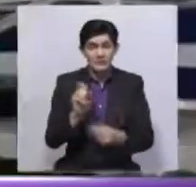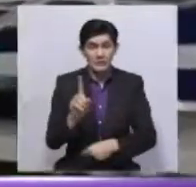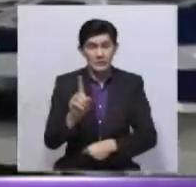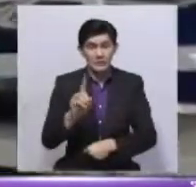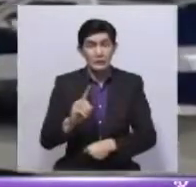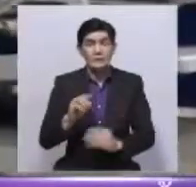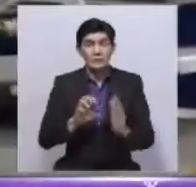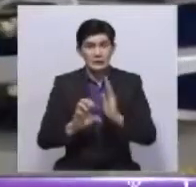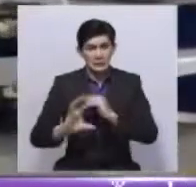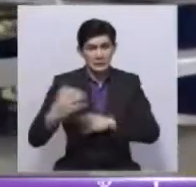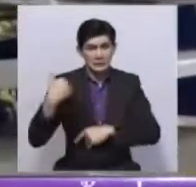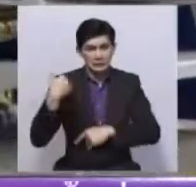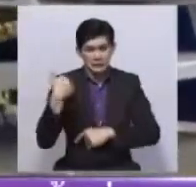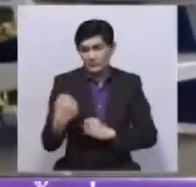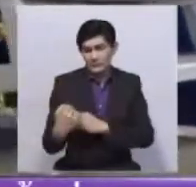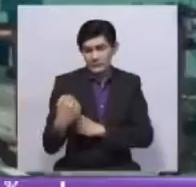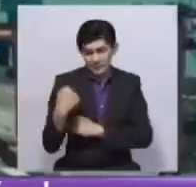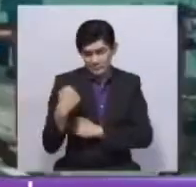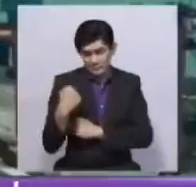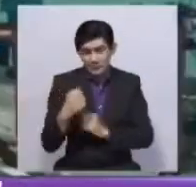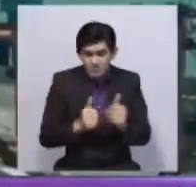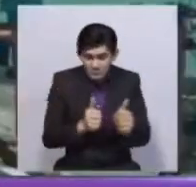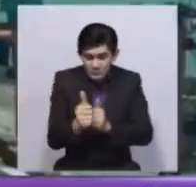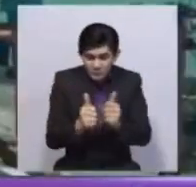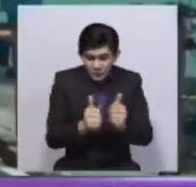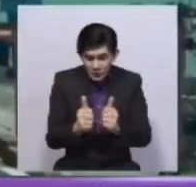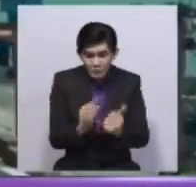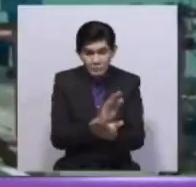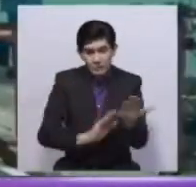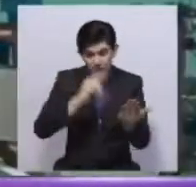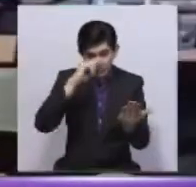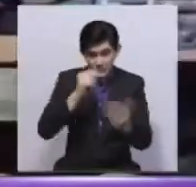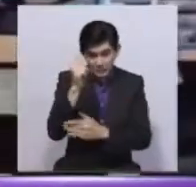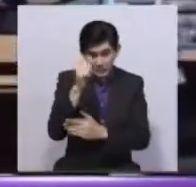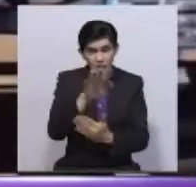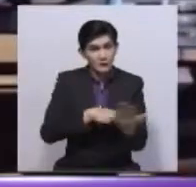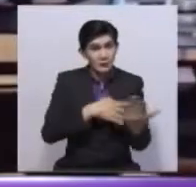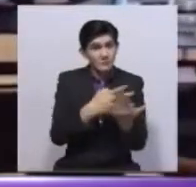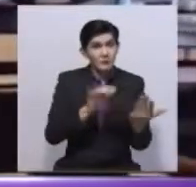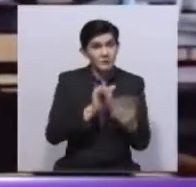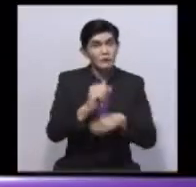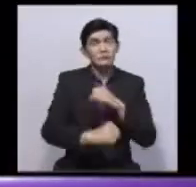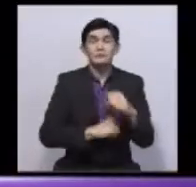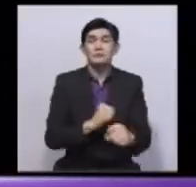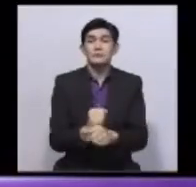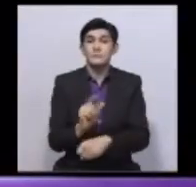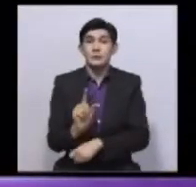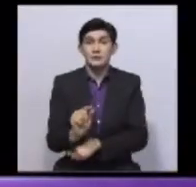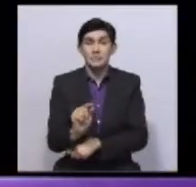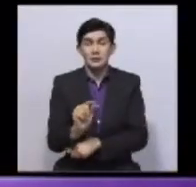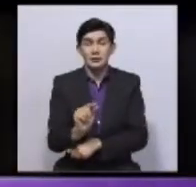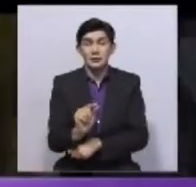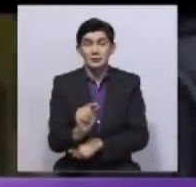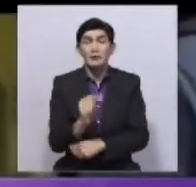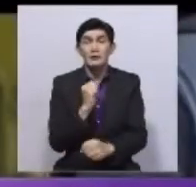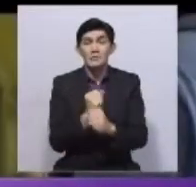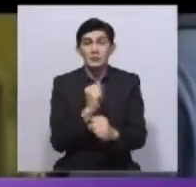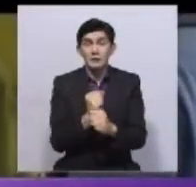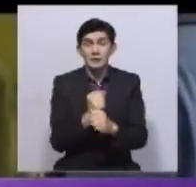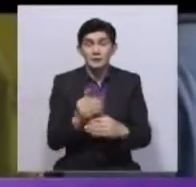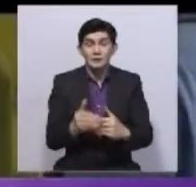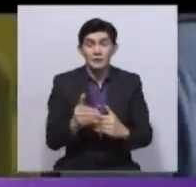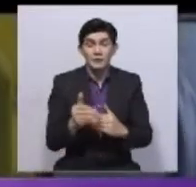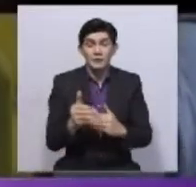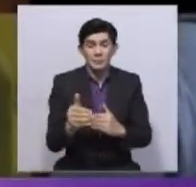ภาพเพื่อเพิ่มความสามารถการแข่งขันของประเทศตามแผนยุทธศาสตร์ชาติ20ปีซึ่งจะต้องมีการดำเนินการอย่